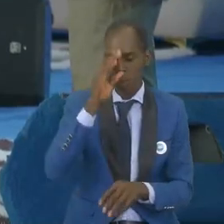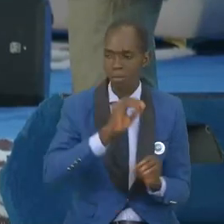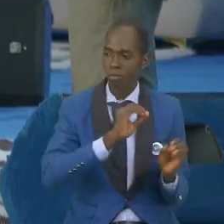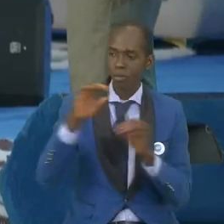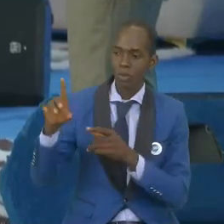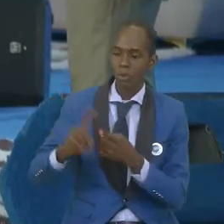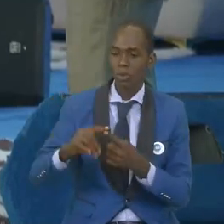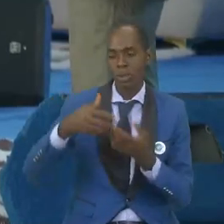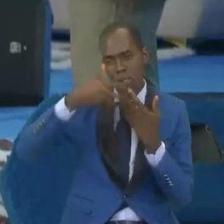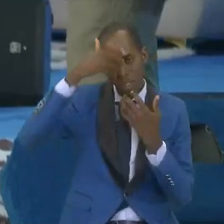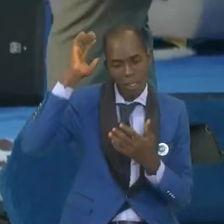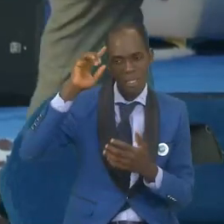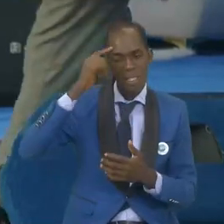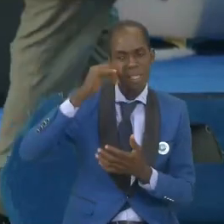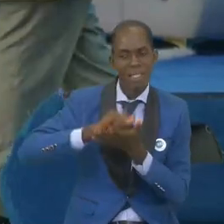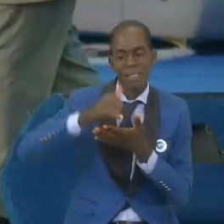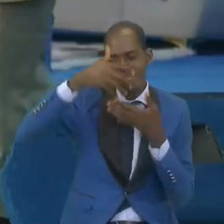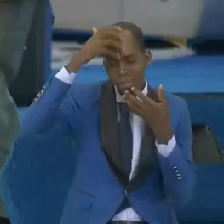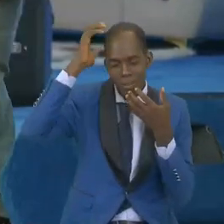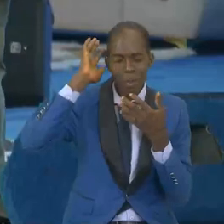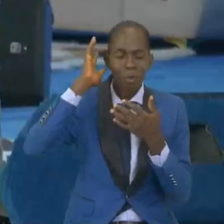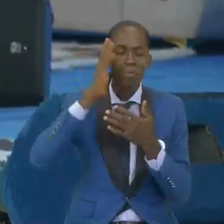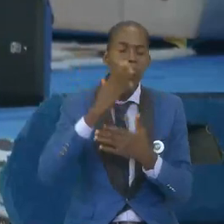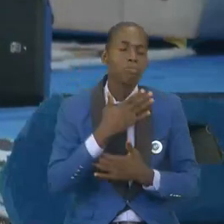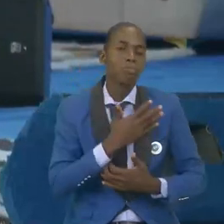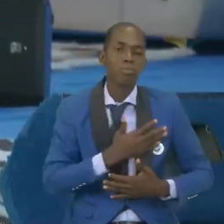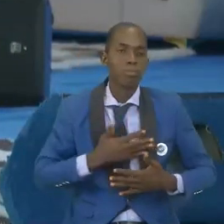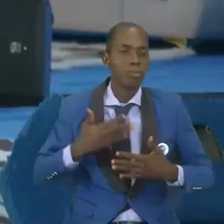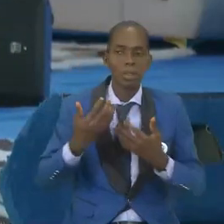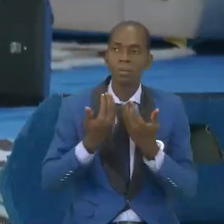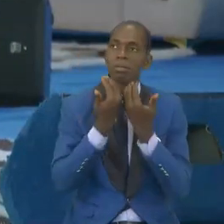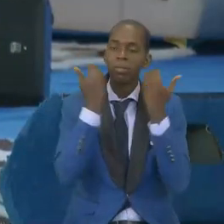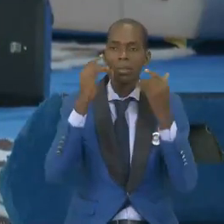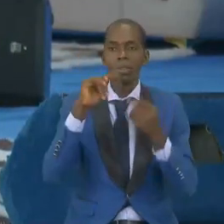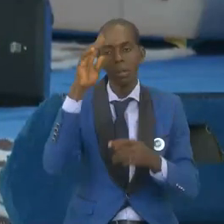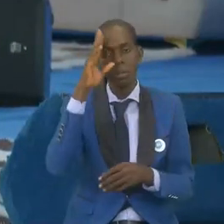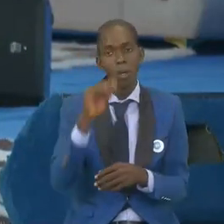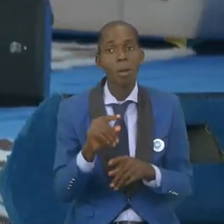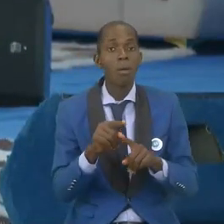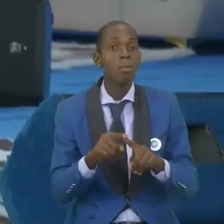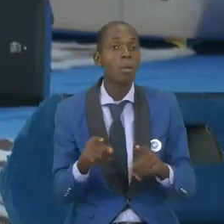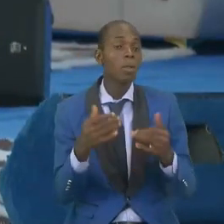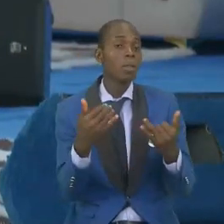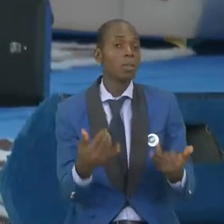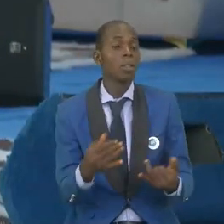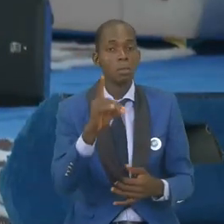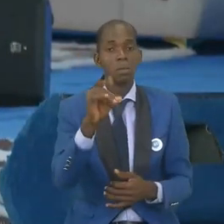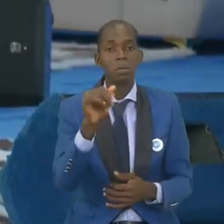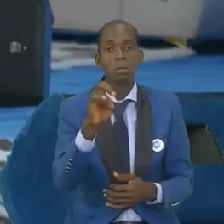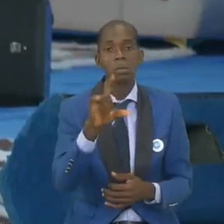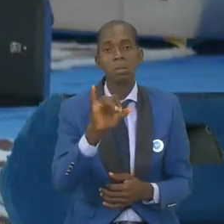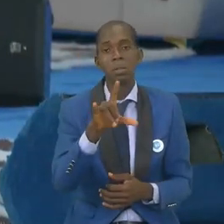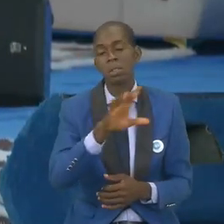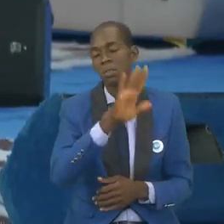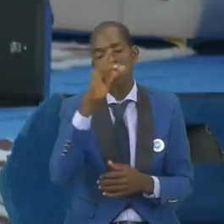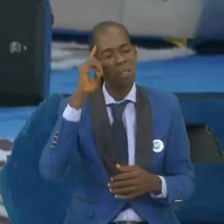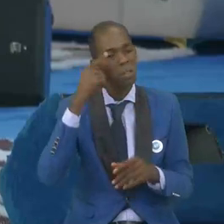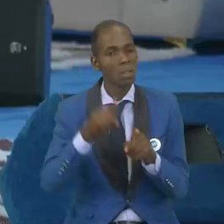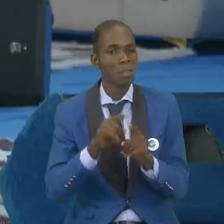Ils pensaient qu'ils pouvaient le jeter dans la fosse aux lions. Et ils pensaient que les lions allaient le dévorer.